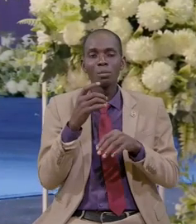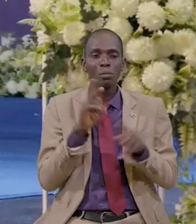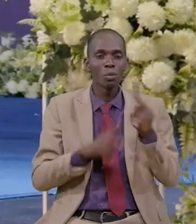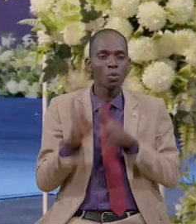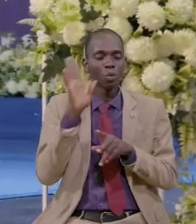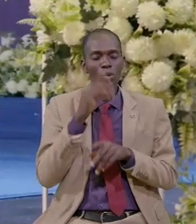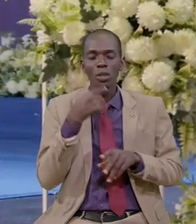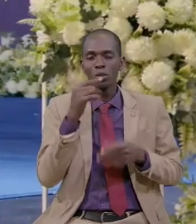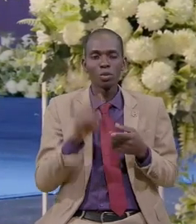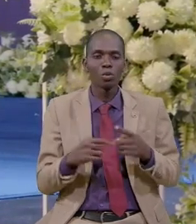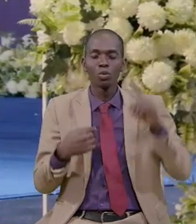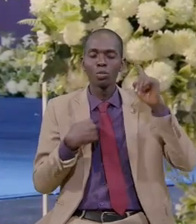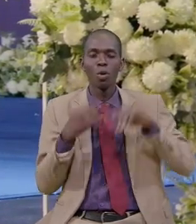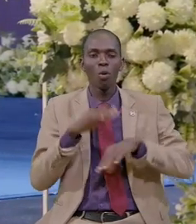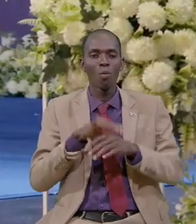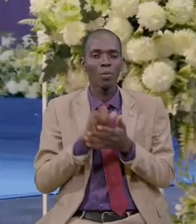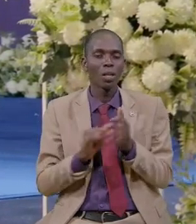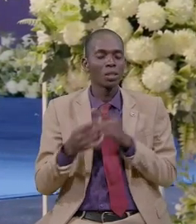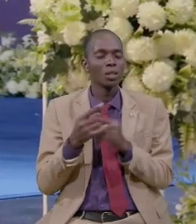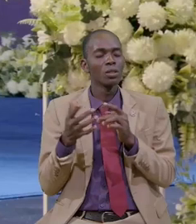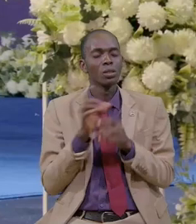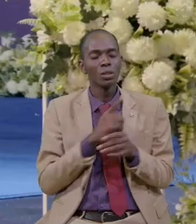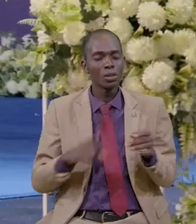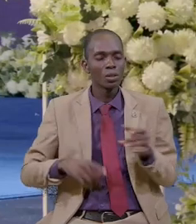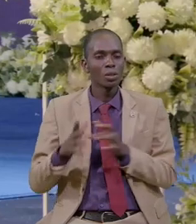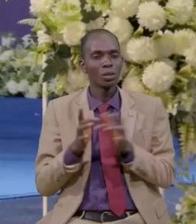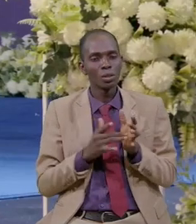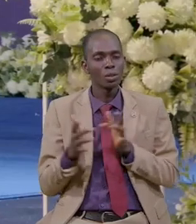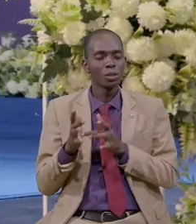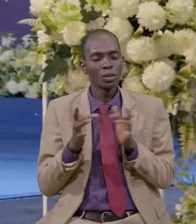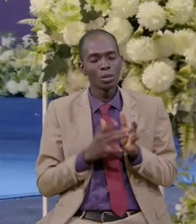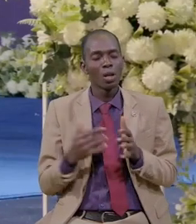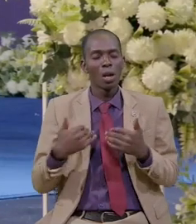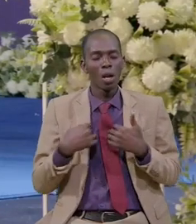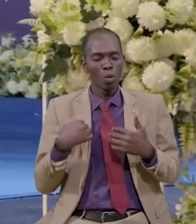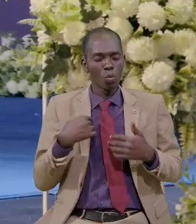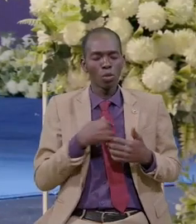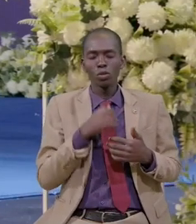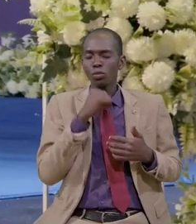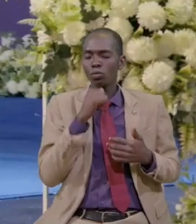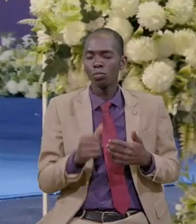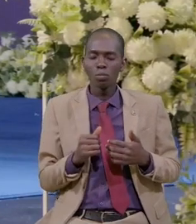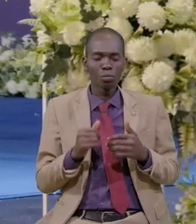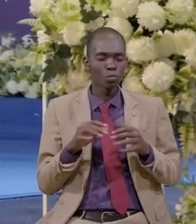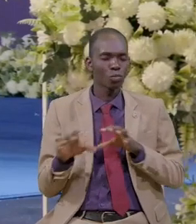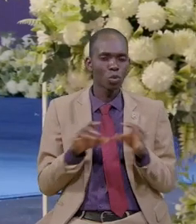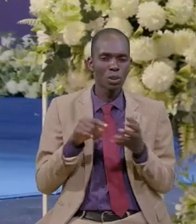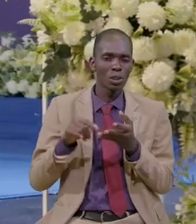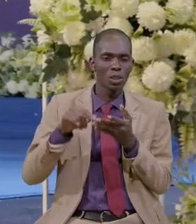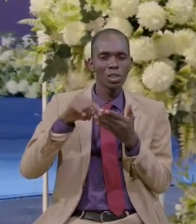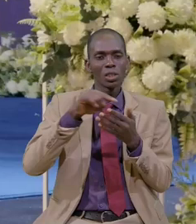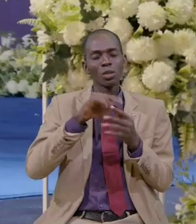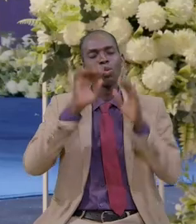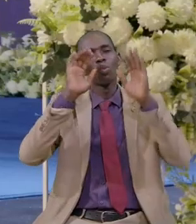pas prophétisé en ton nom? Et en ton nom, n'avons-nous pas fait beaucoup de choses, d'œuvres merveilleuses? Ça, c'est la